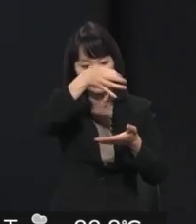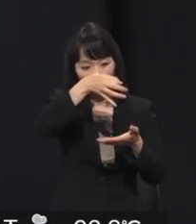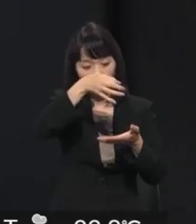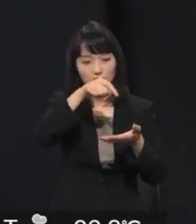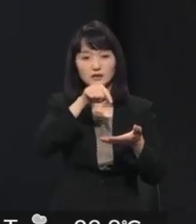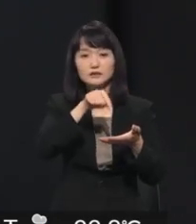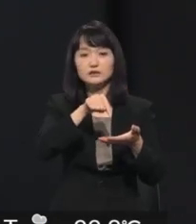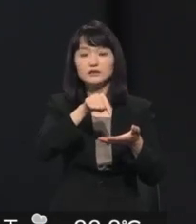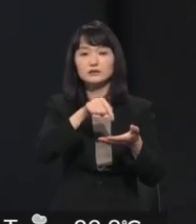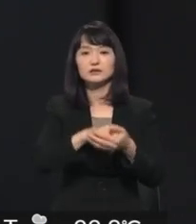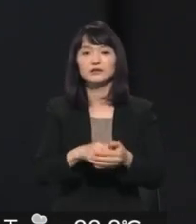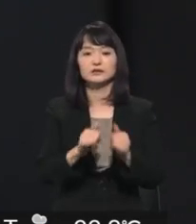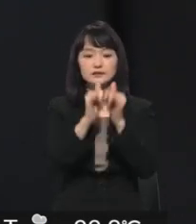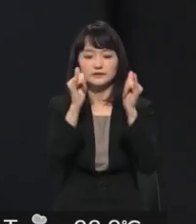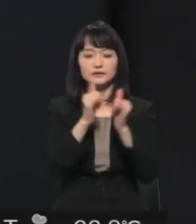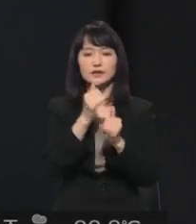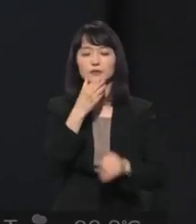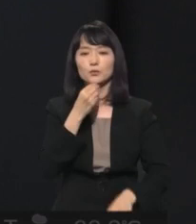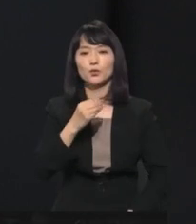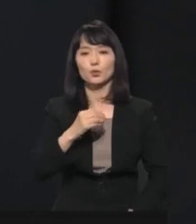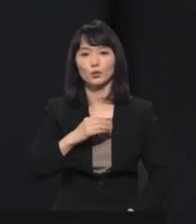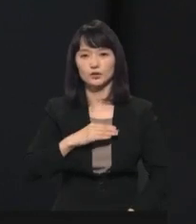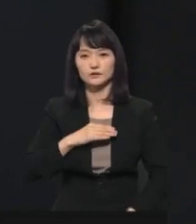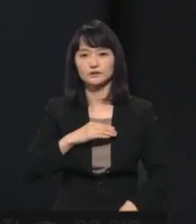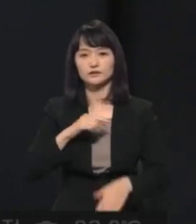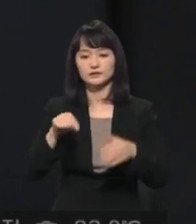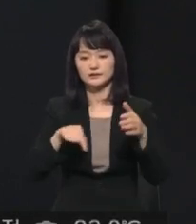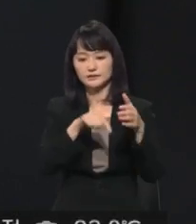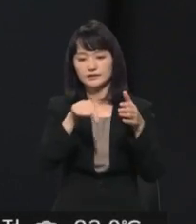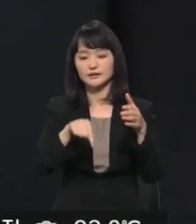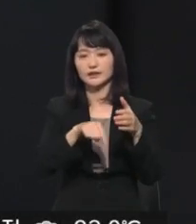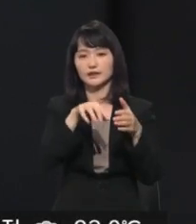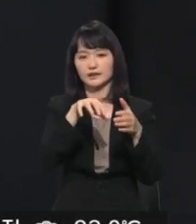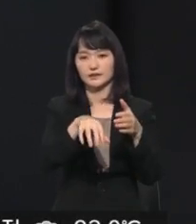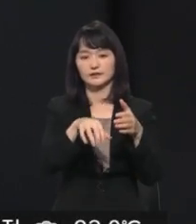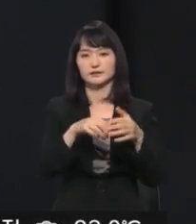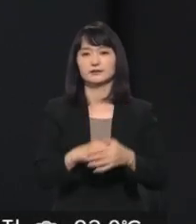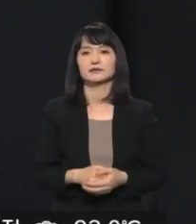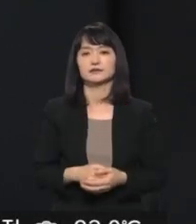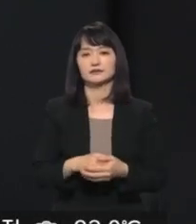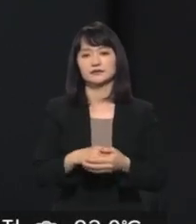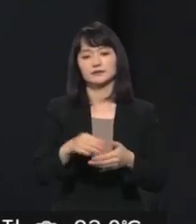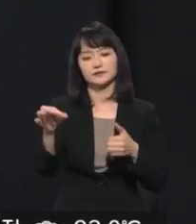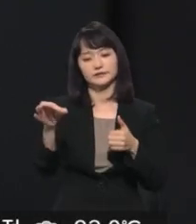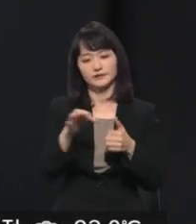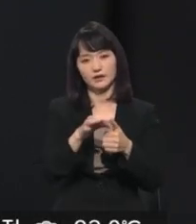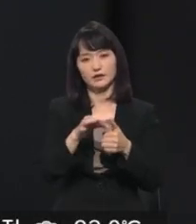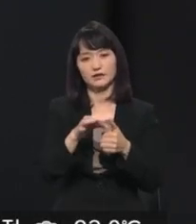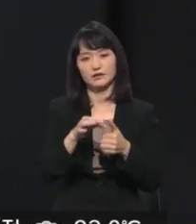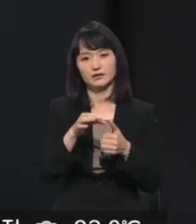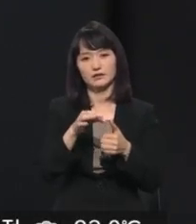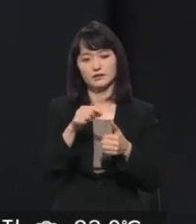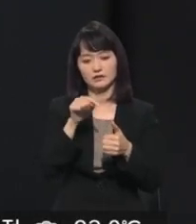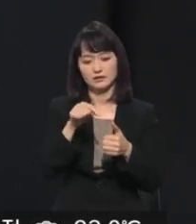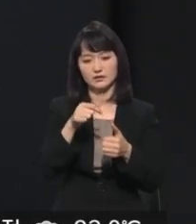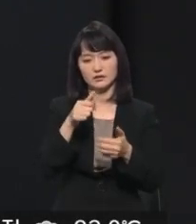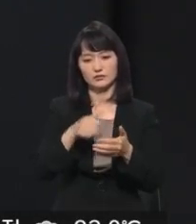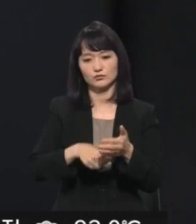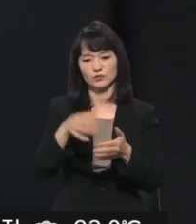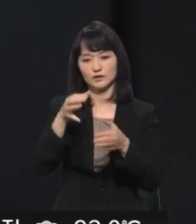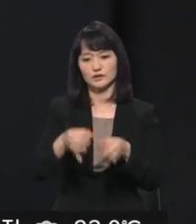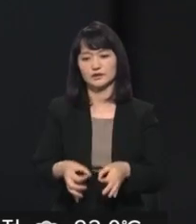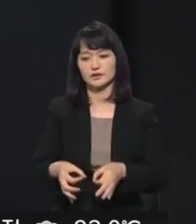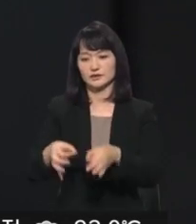그 사회복지 예산 중에서 소위 말하는 경직성 예산 이라고 해서 이모 연금이 라든지 이런 부분들은 물가상승 영들 고려에서